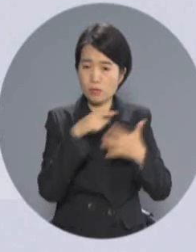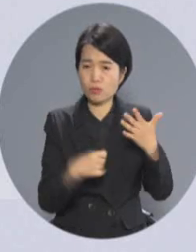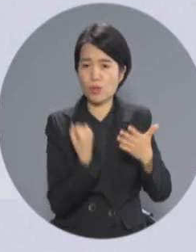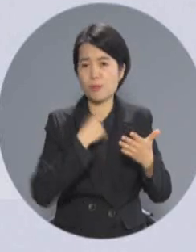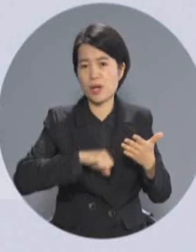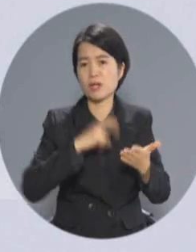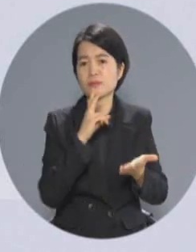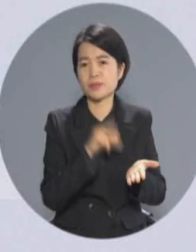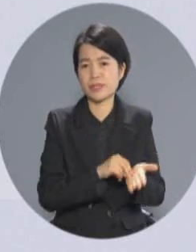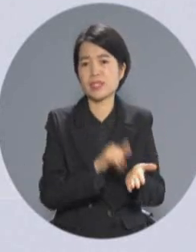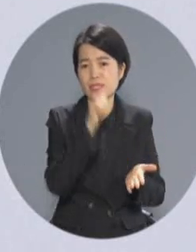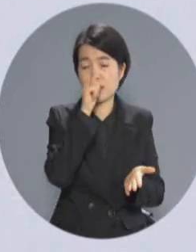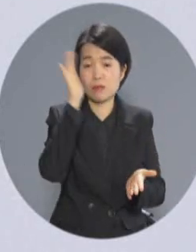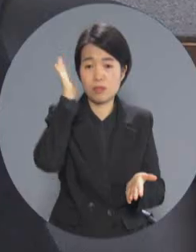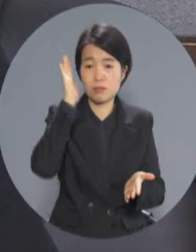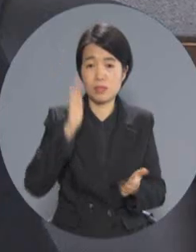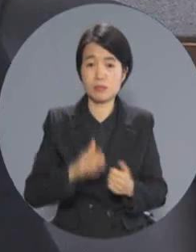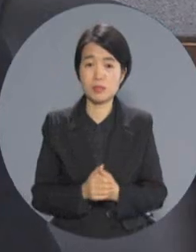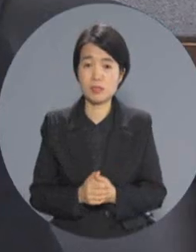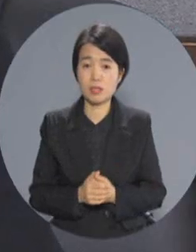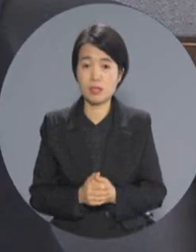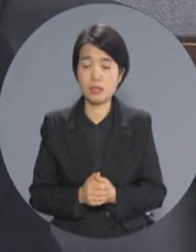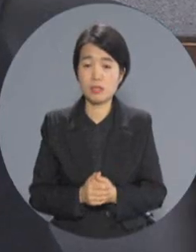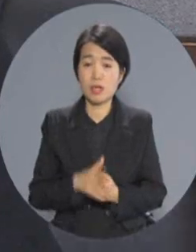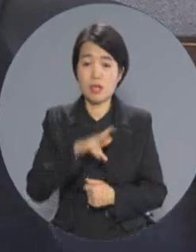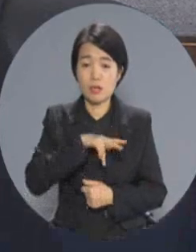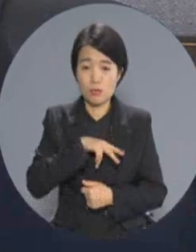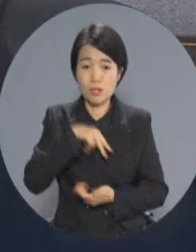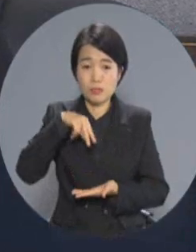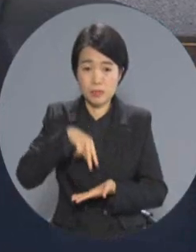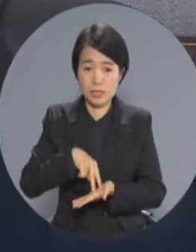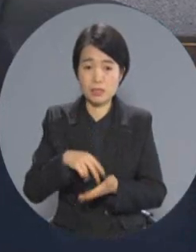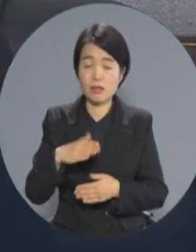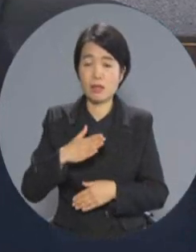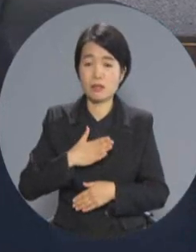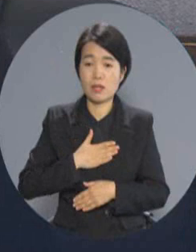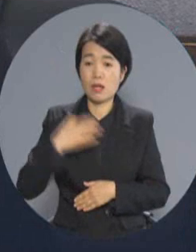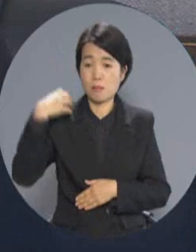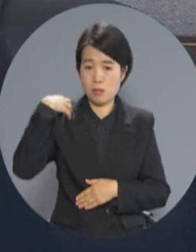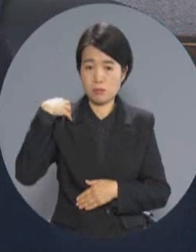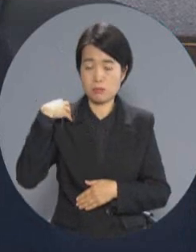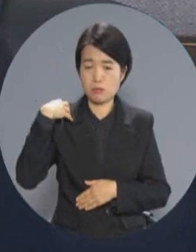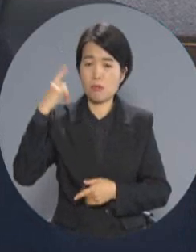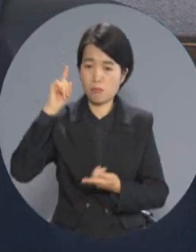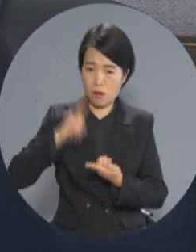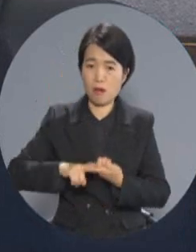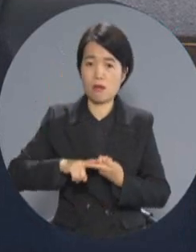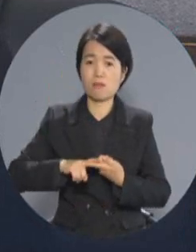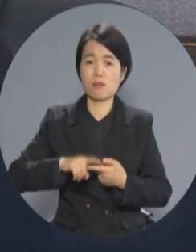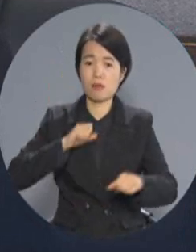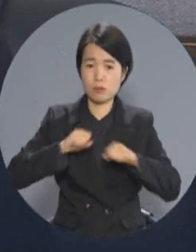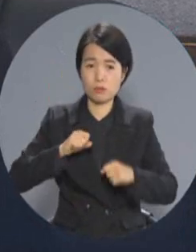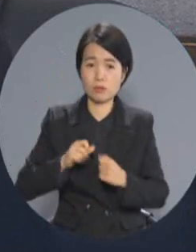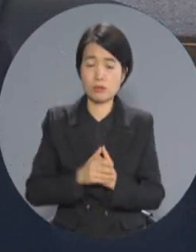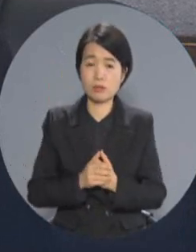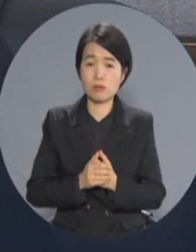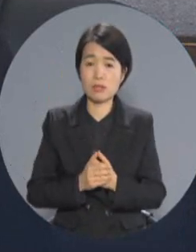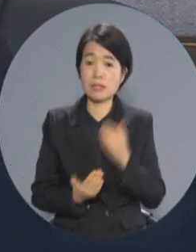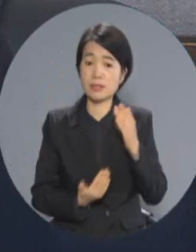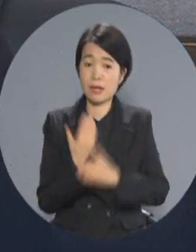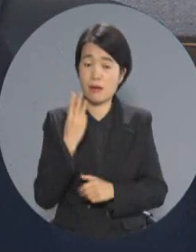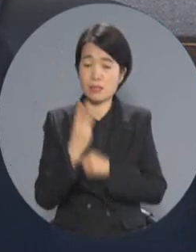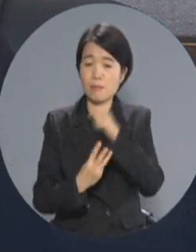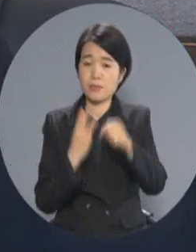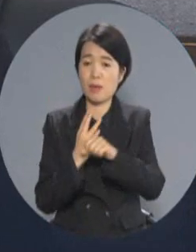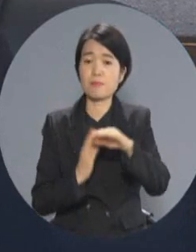등의 문제가 있었다고 지적했습니다 원으로서 제 본연의 일을 했다고 생각을 합니다이 문제가 3년이